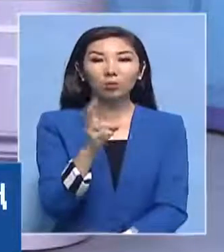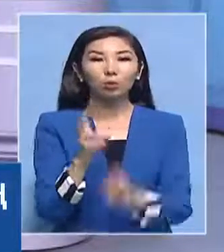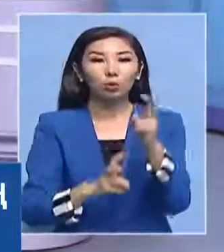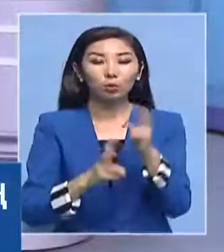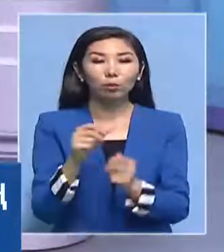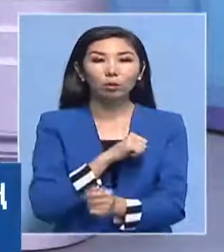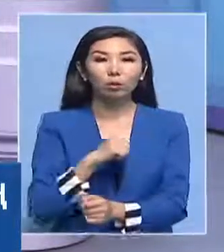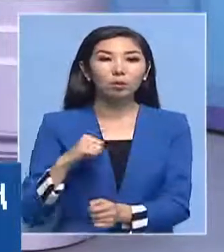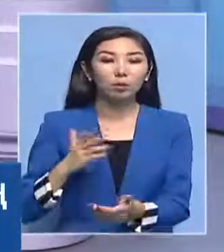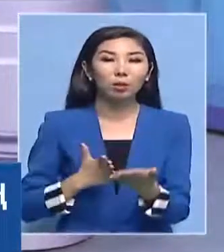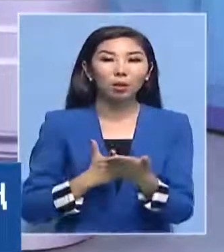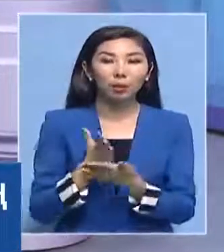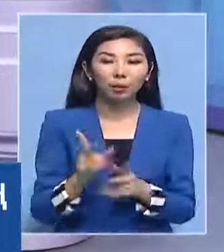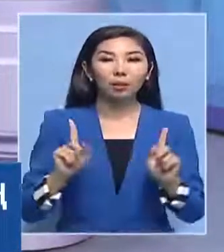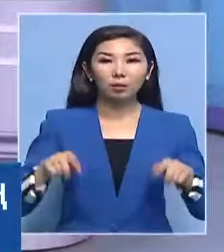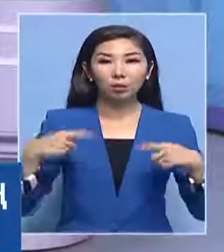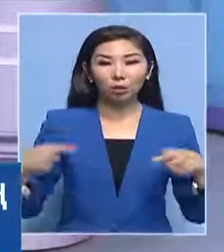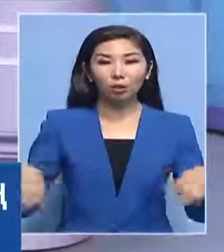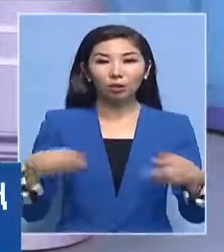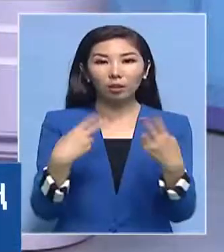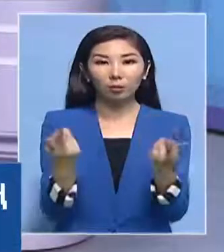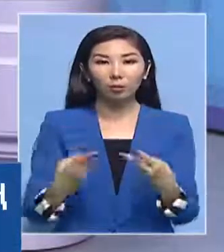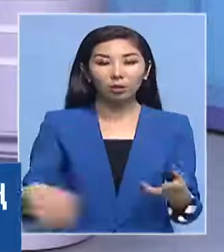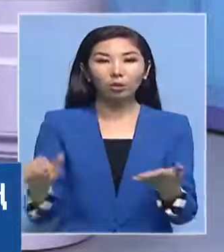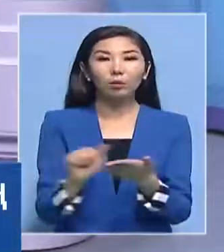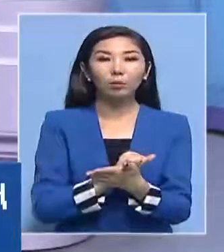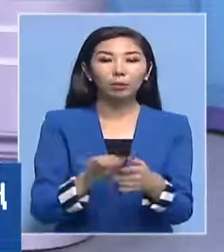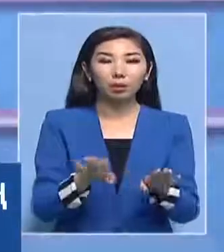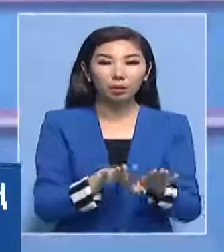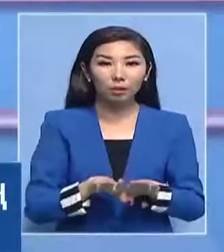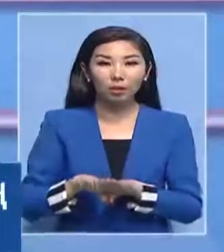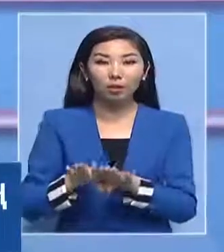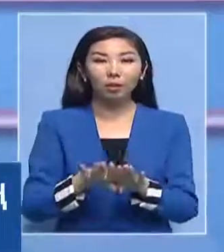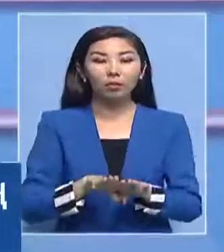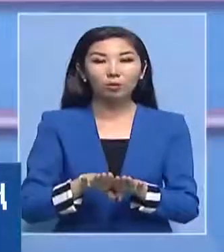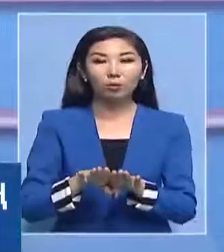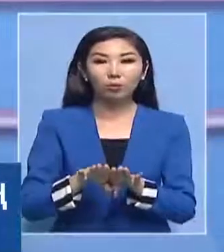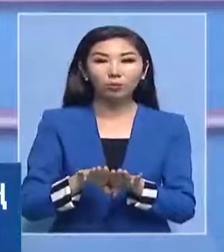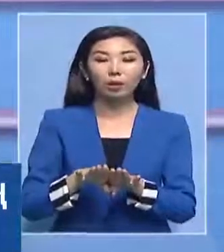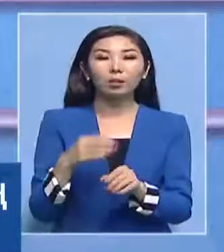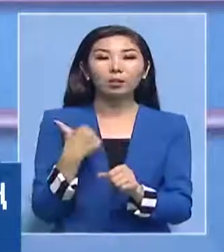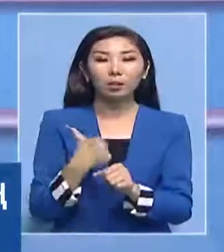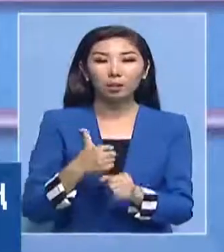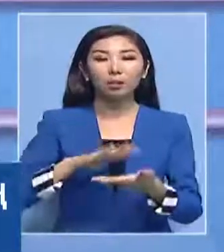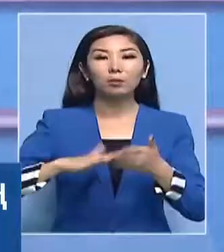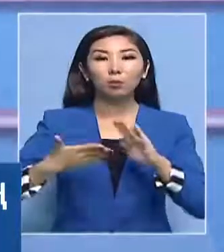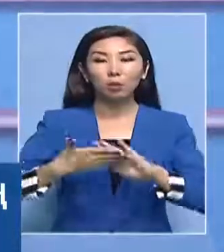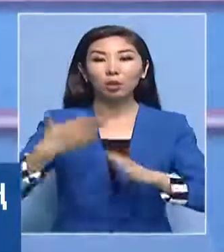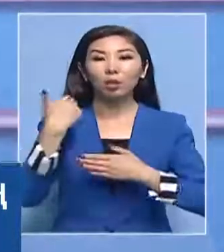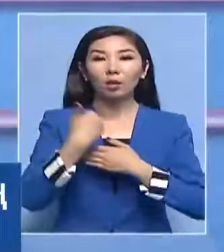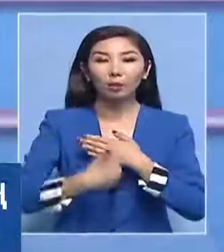өз қызметінде өзге де нормативті құжаттармен бірге кәсіподақтар федерациясының бас келісімін